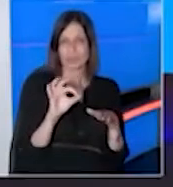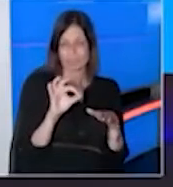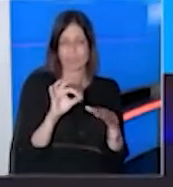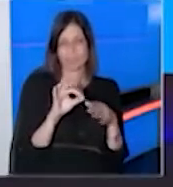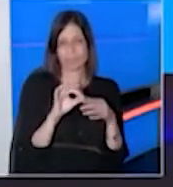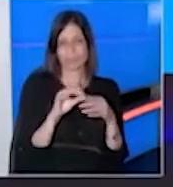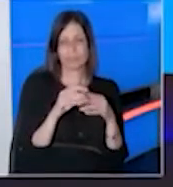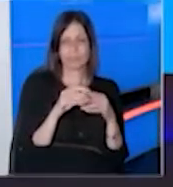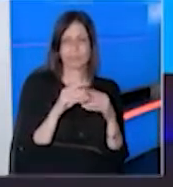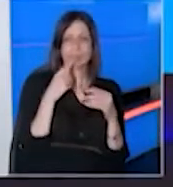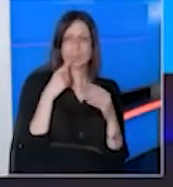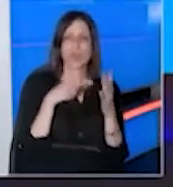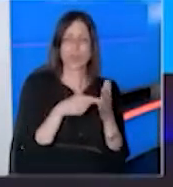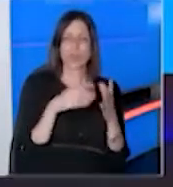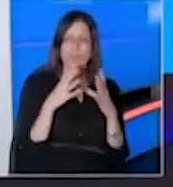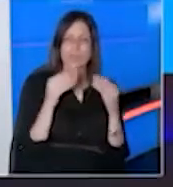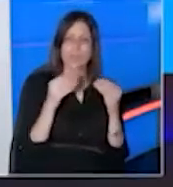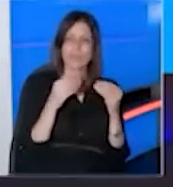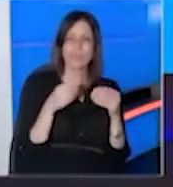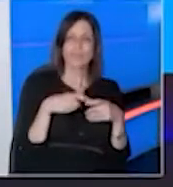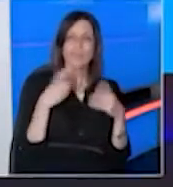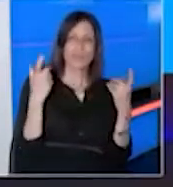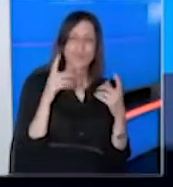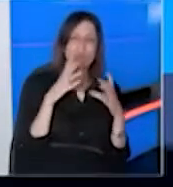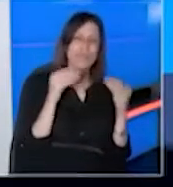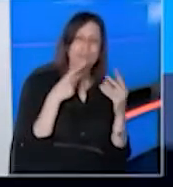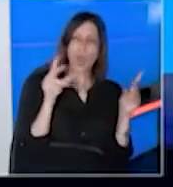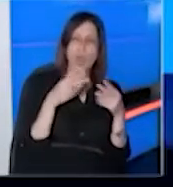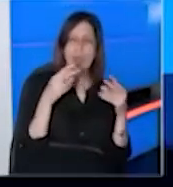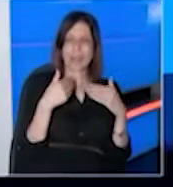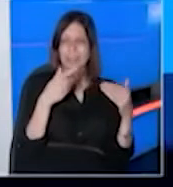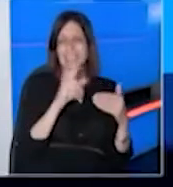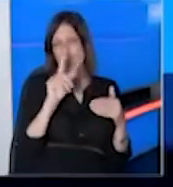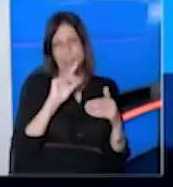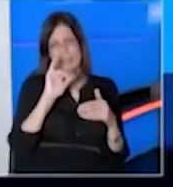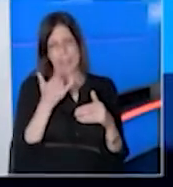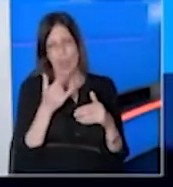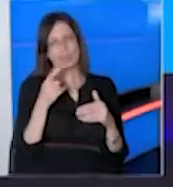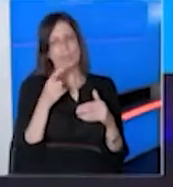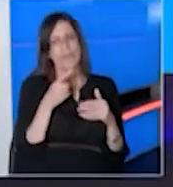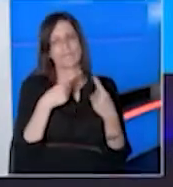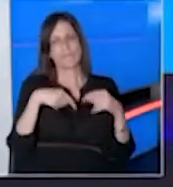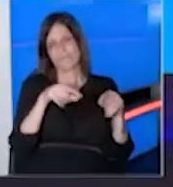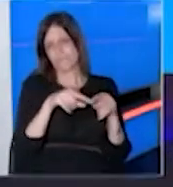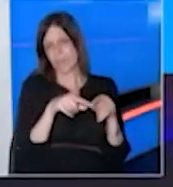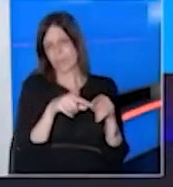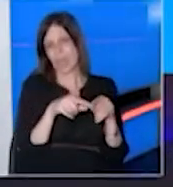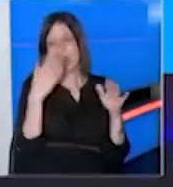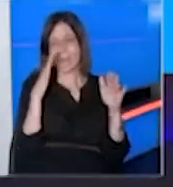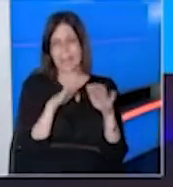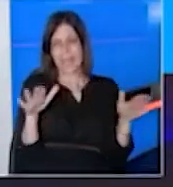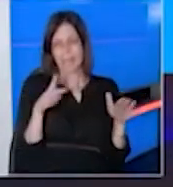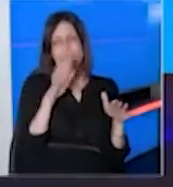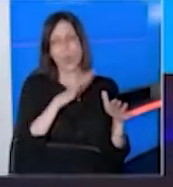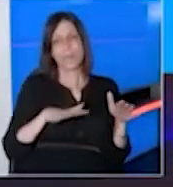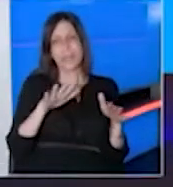הזכיר שלמשל נתיבות או אופקים לא יכולה להתפתח, זה כמובן לא נכון. הוועדה למתחמים